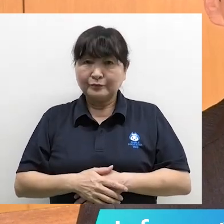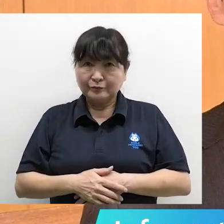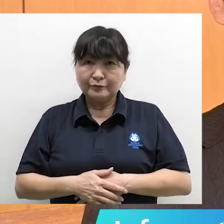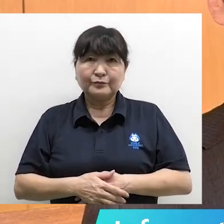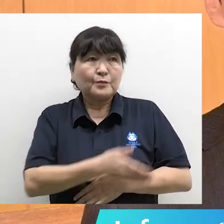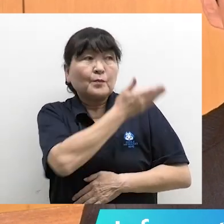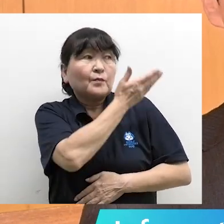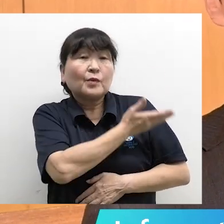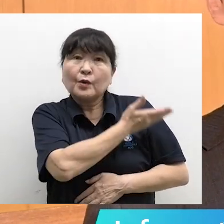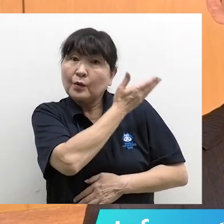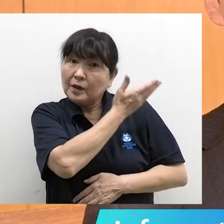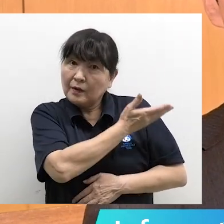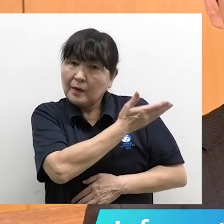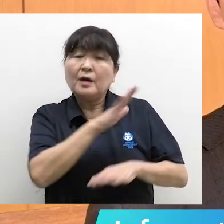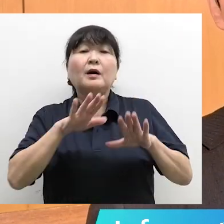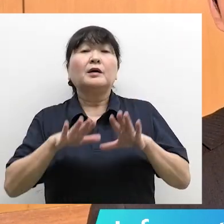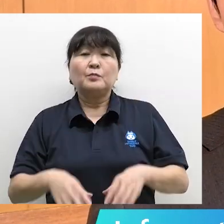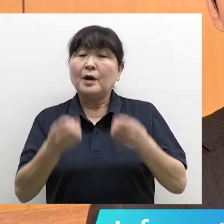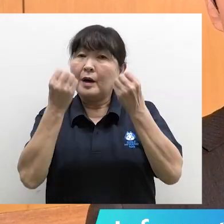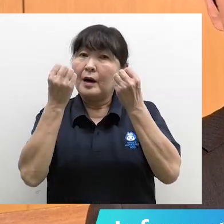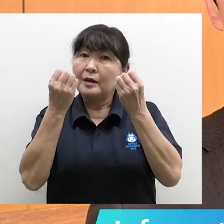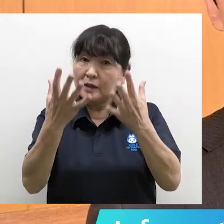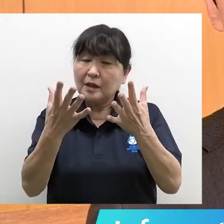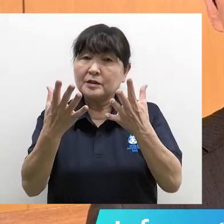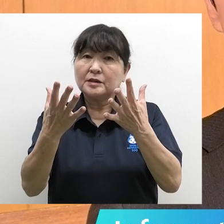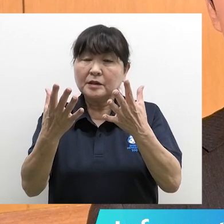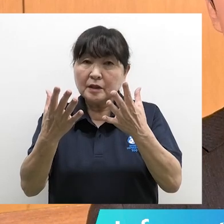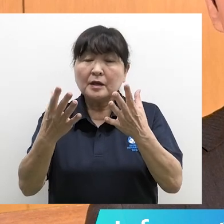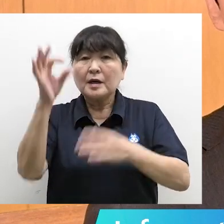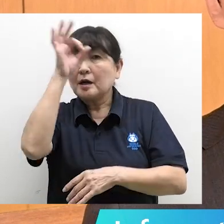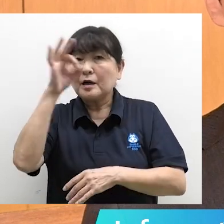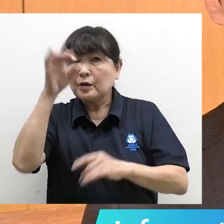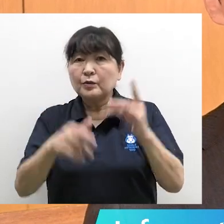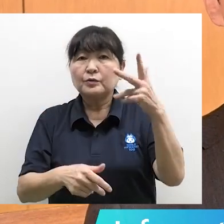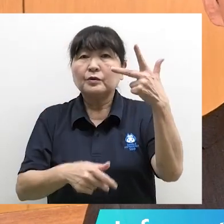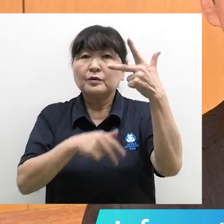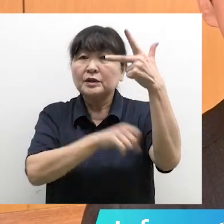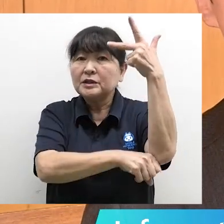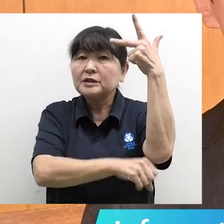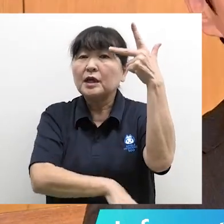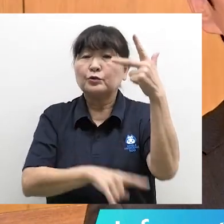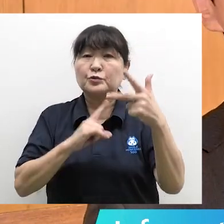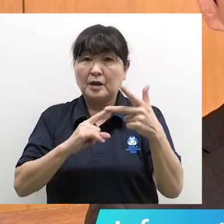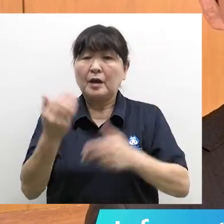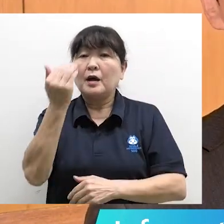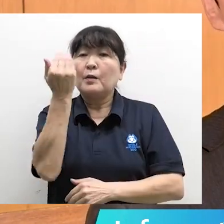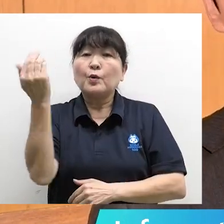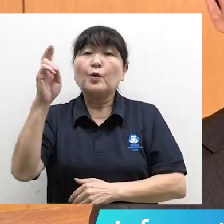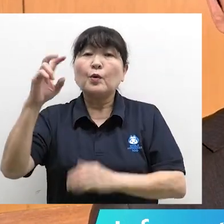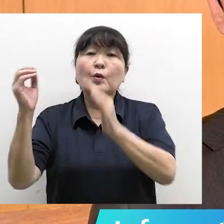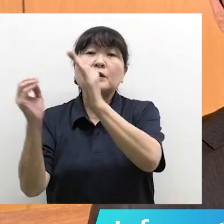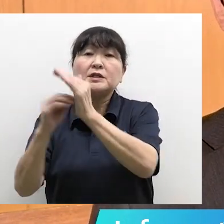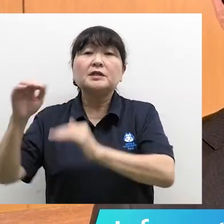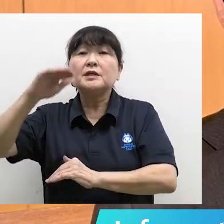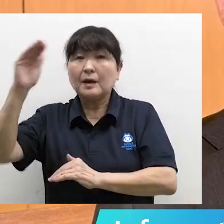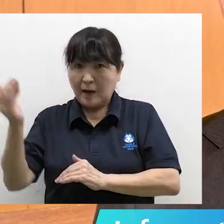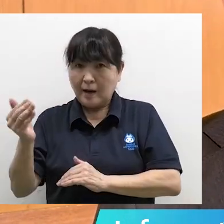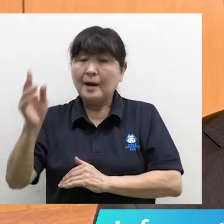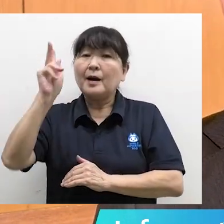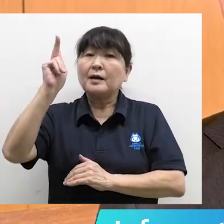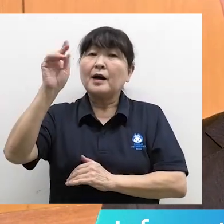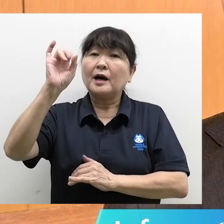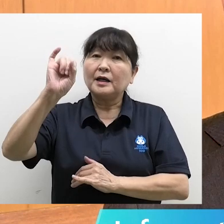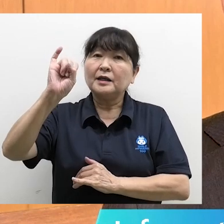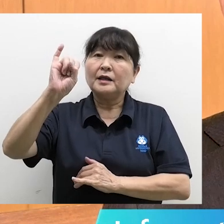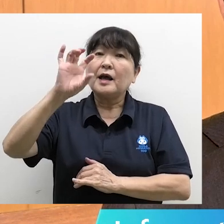ね、今我々宮崎市の新たな観光資源として、ボロ石山や海田渓谷といった宮崎市が誇